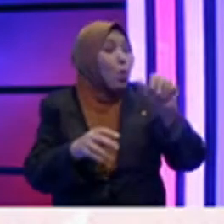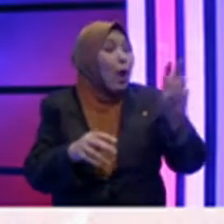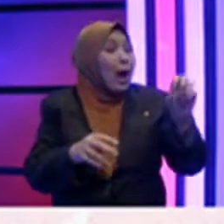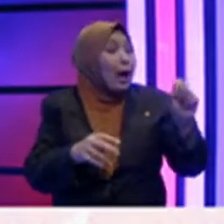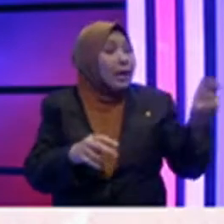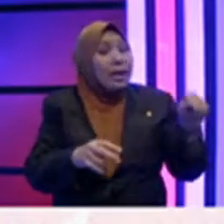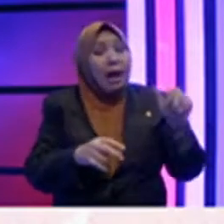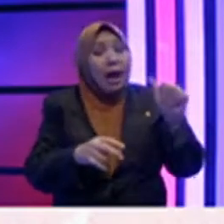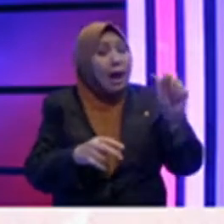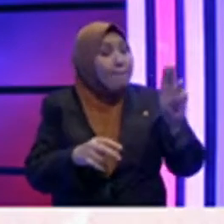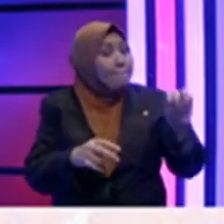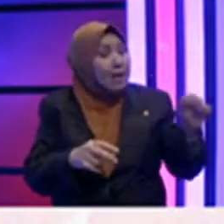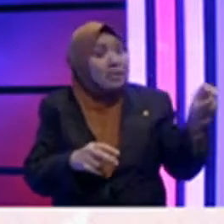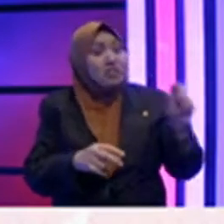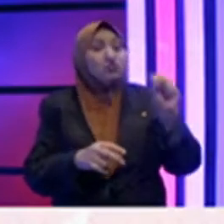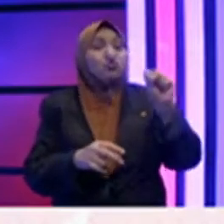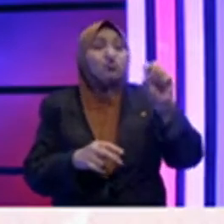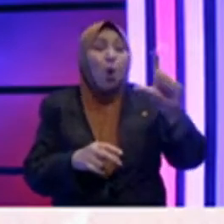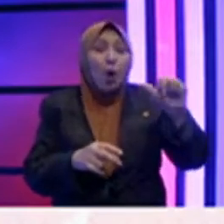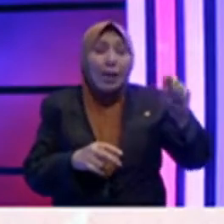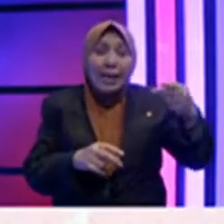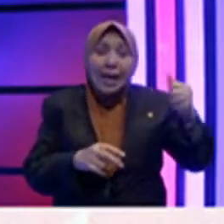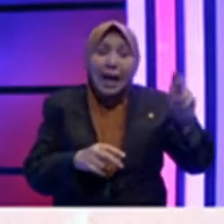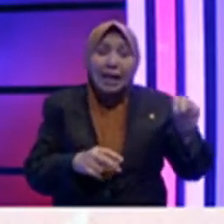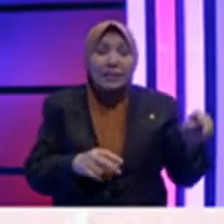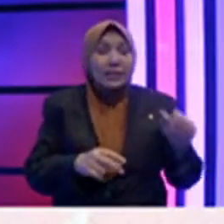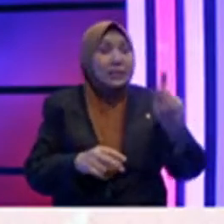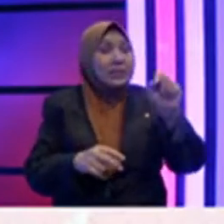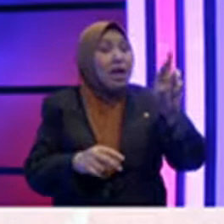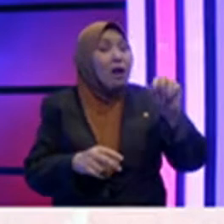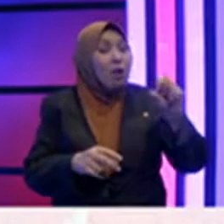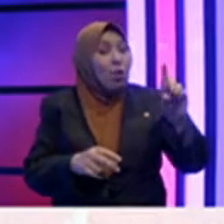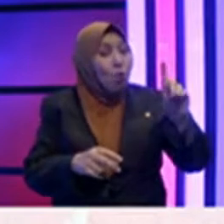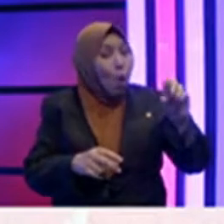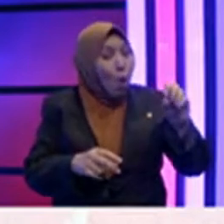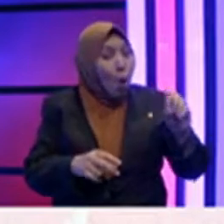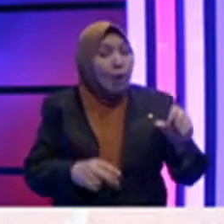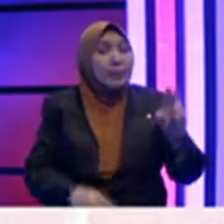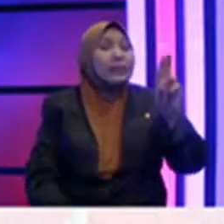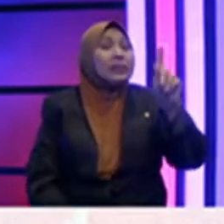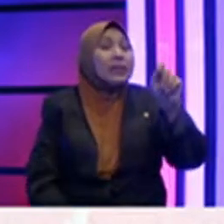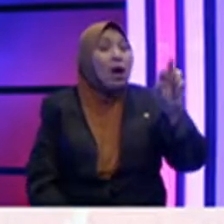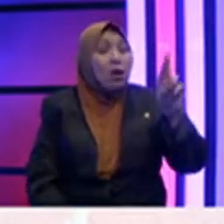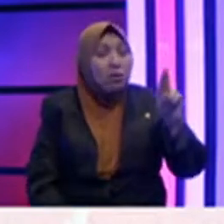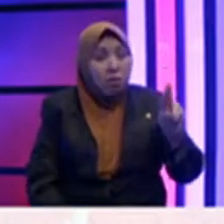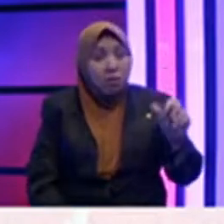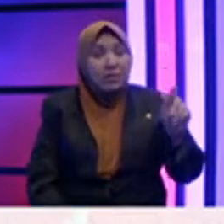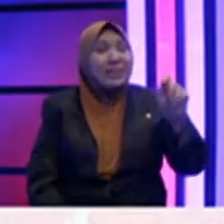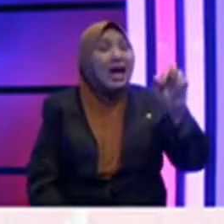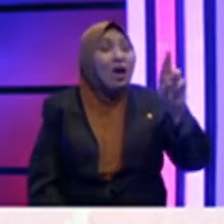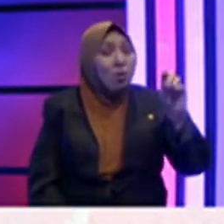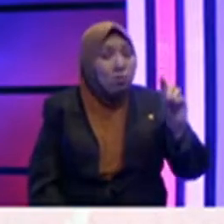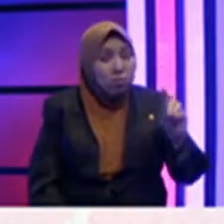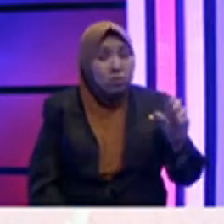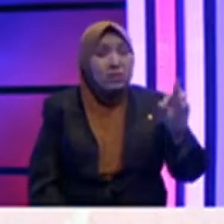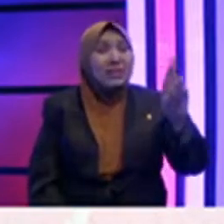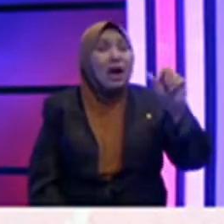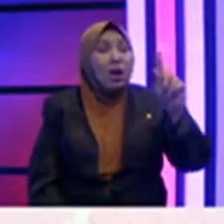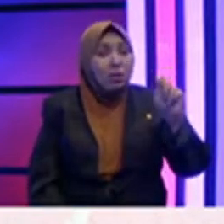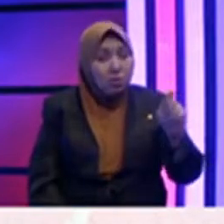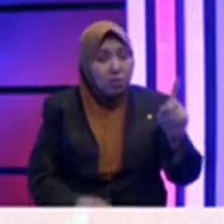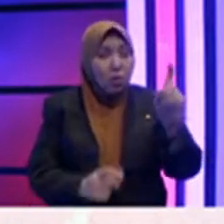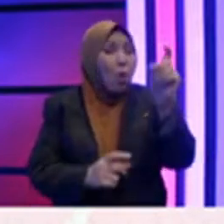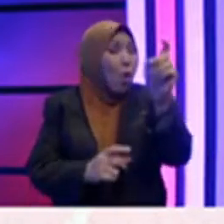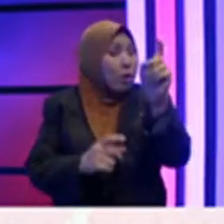amalan Shalih atau roboh daur-daur dibaca dengan Roy